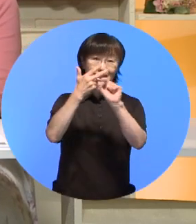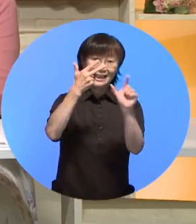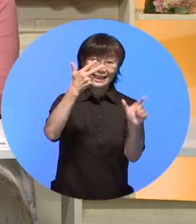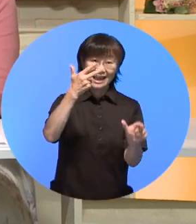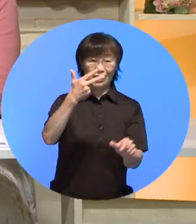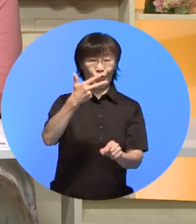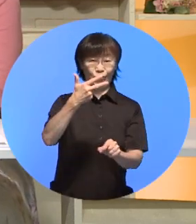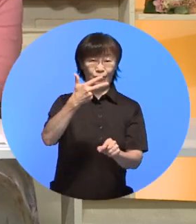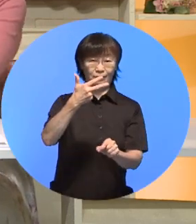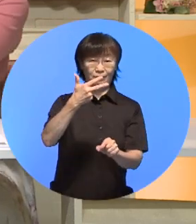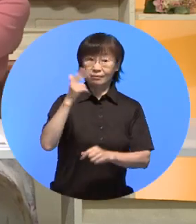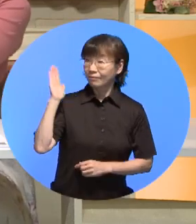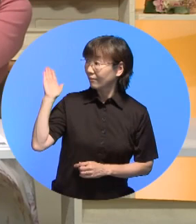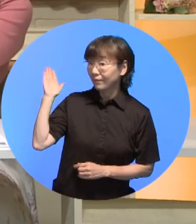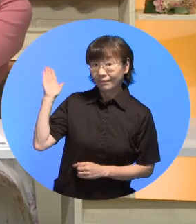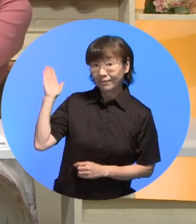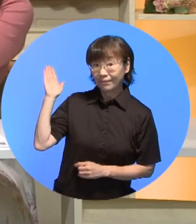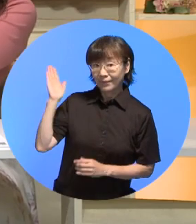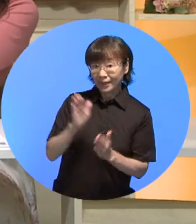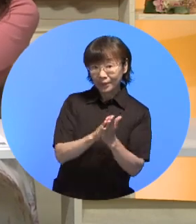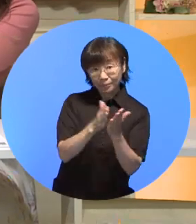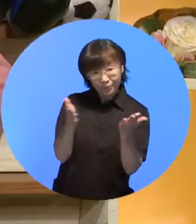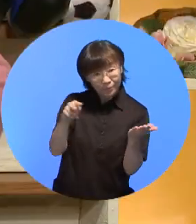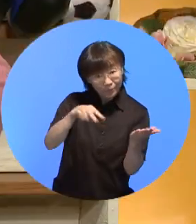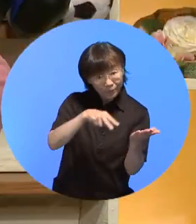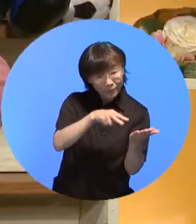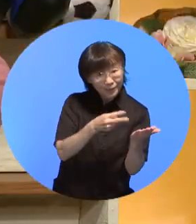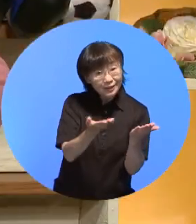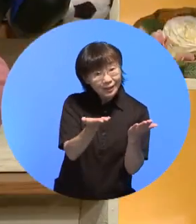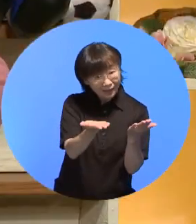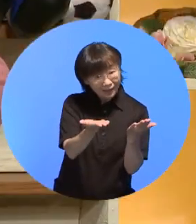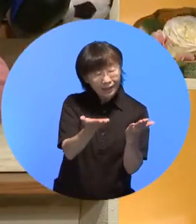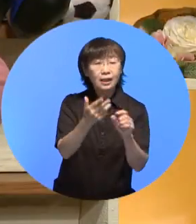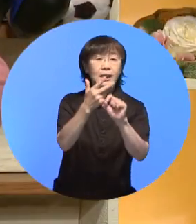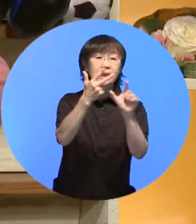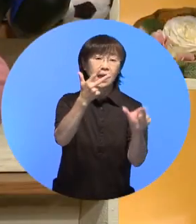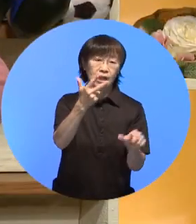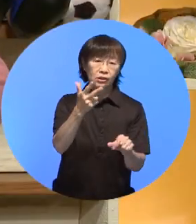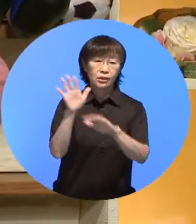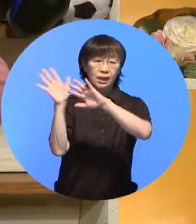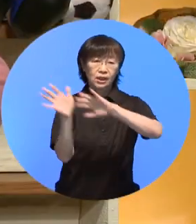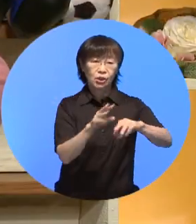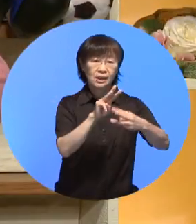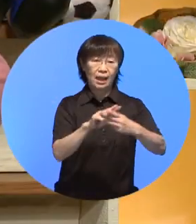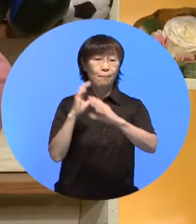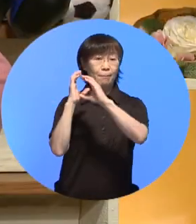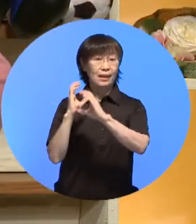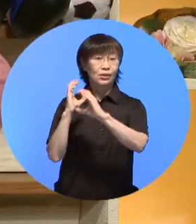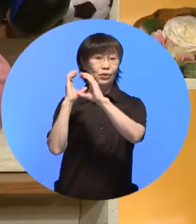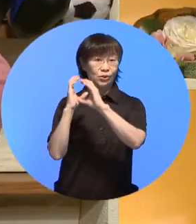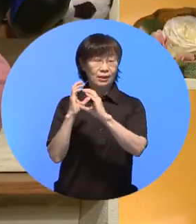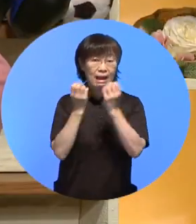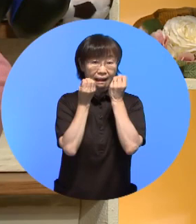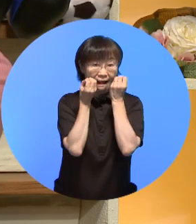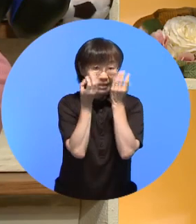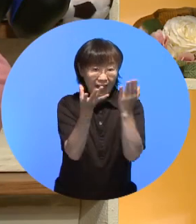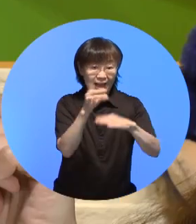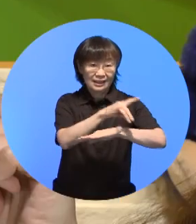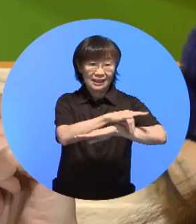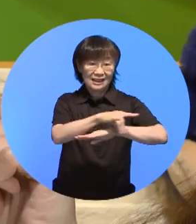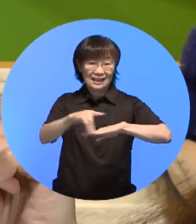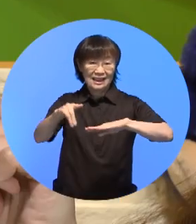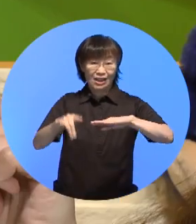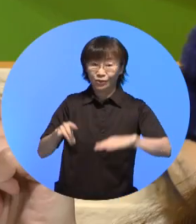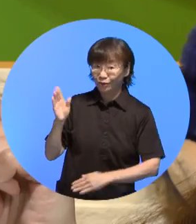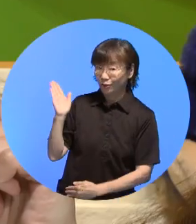さん手方杉田7月後もうご覧になったでしょうかえ7月と言いますとねスタ祭りがあるわけですけれども表紙はですね